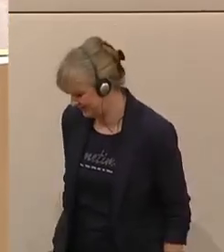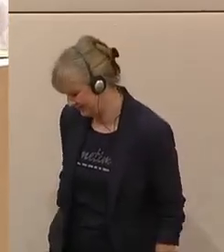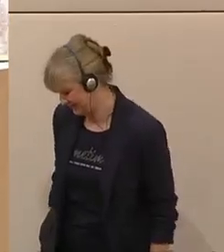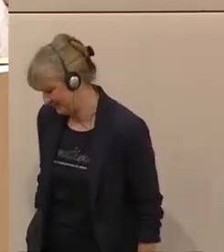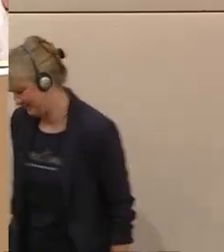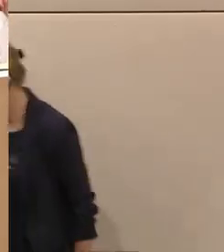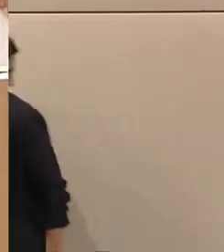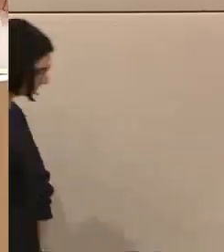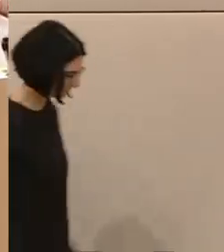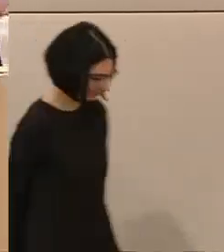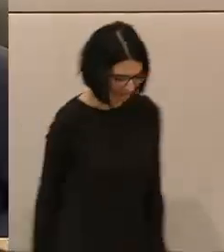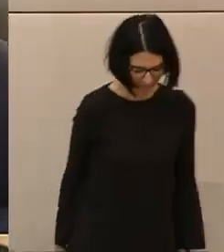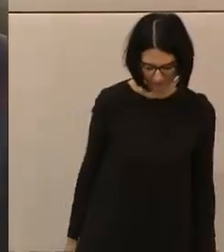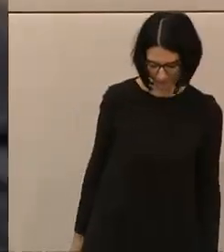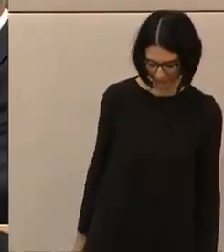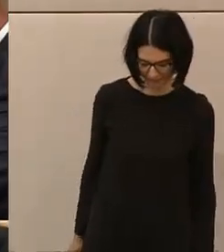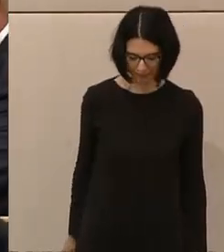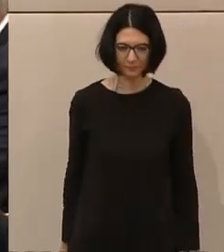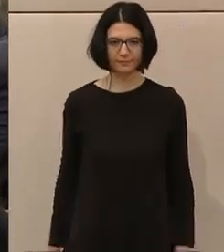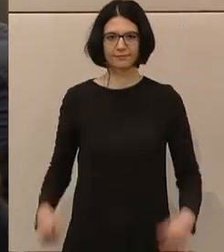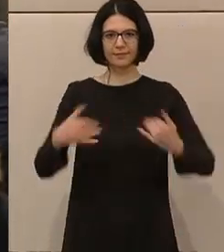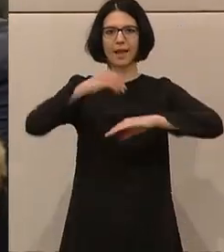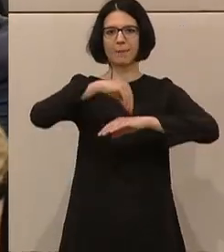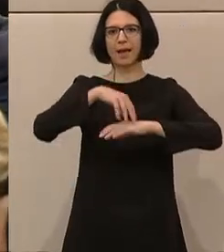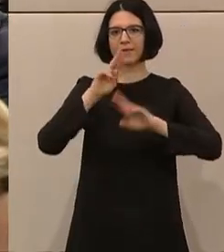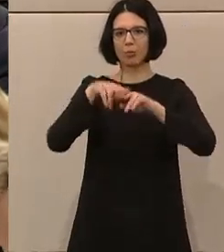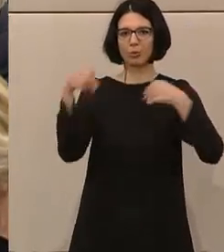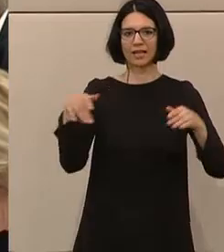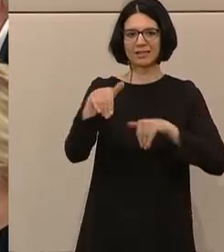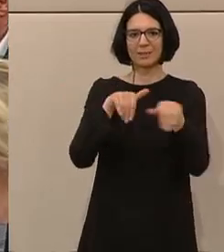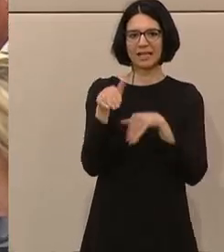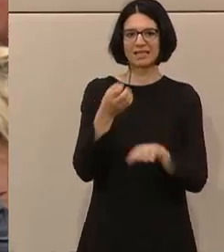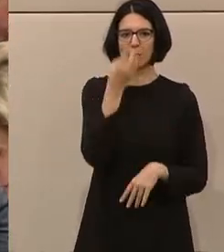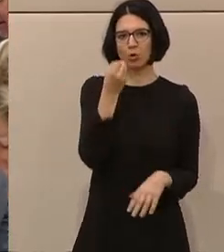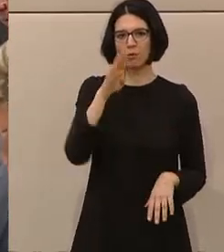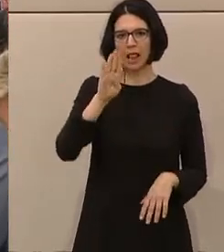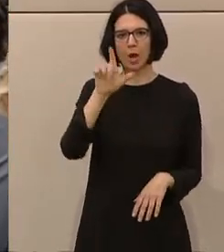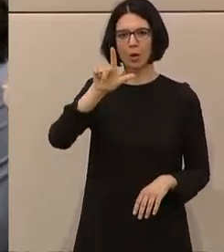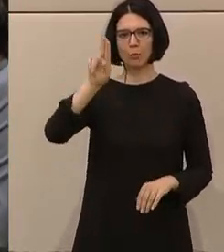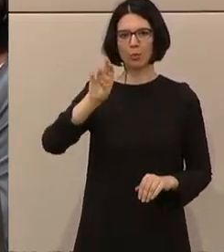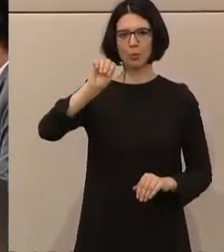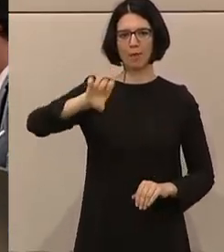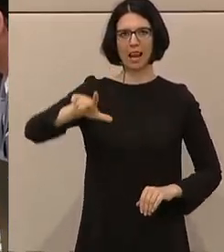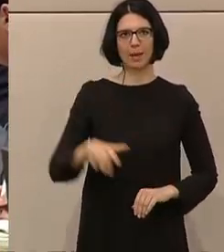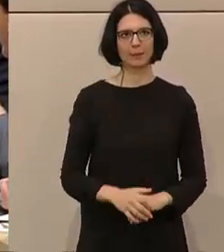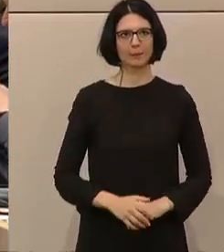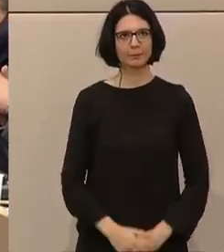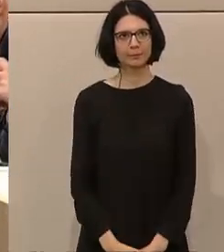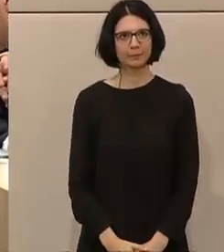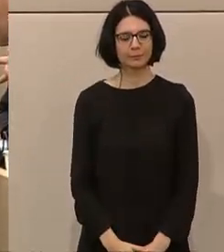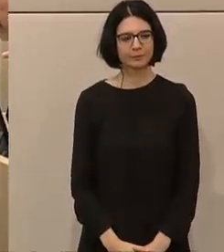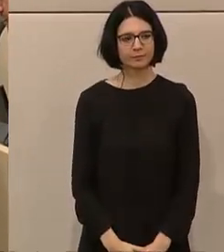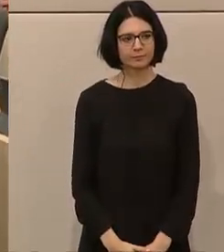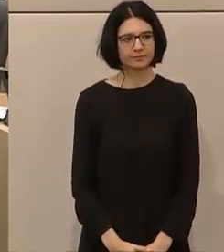Aufmerksamkeit. Die ÖVP ist heute die Partei der großen Vermögen, der großen Einkommen, der großen Konzerne. Und die FPÖ war einmal